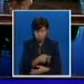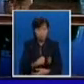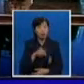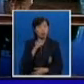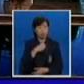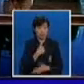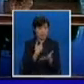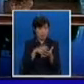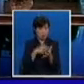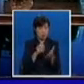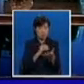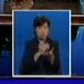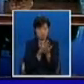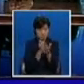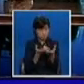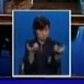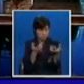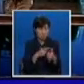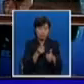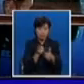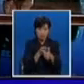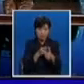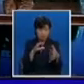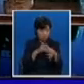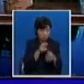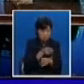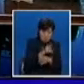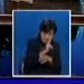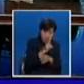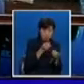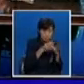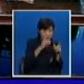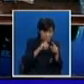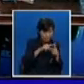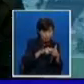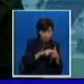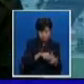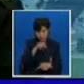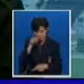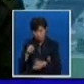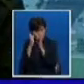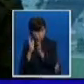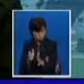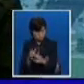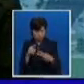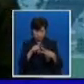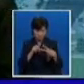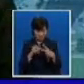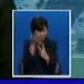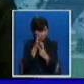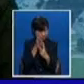ในส่วนของอาวุธแล้วก็ยุทโธปกรณ์คือกระสุนก็นะครับอีกส่วนนึงคือบุคลากรหรือบุคคลที่ไปทำน